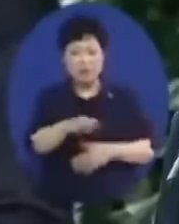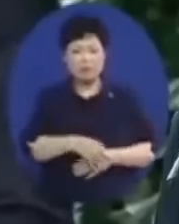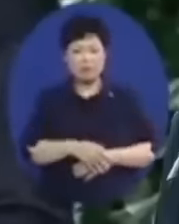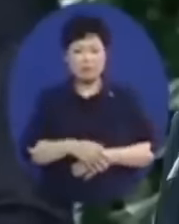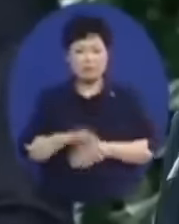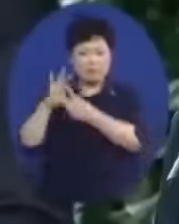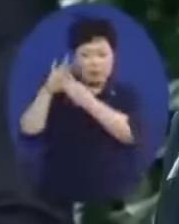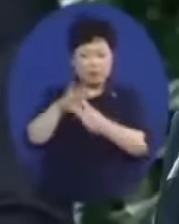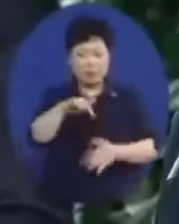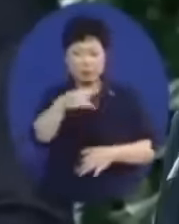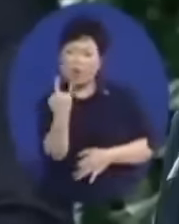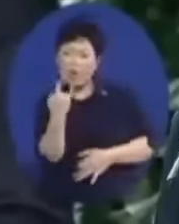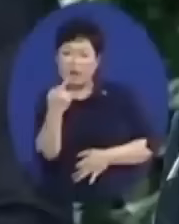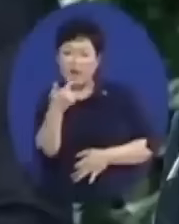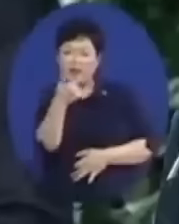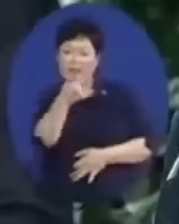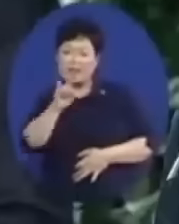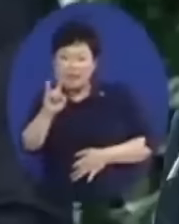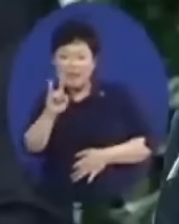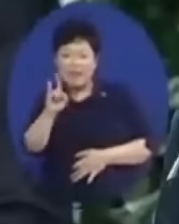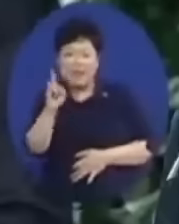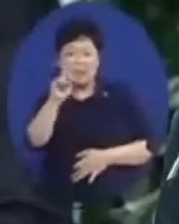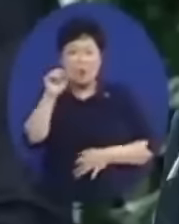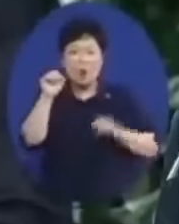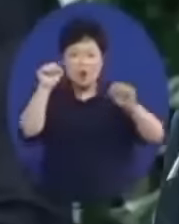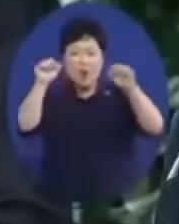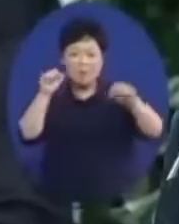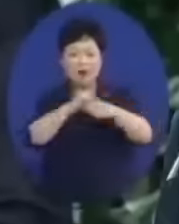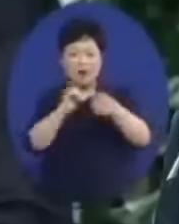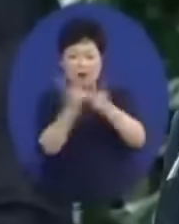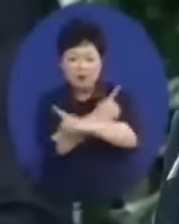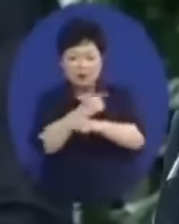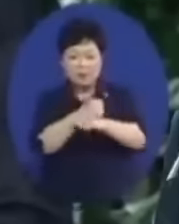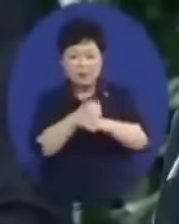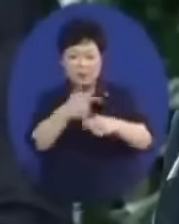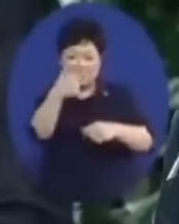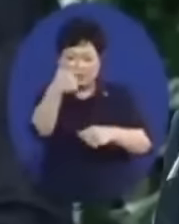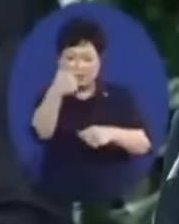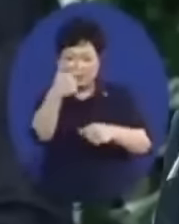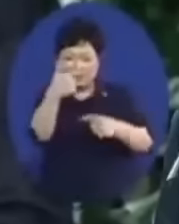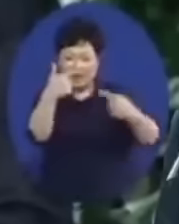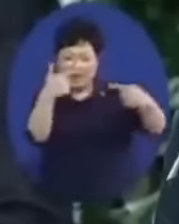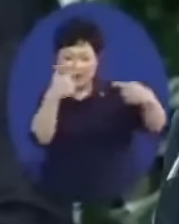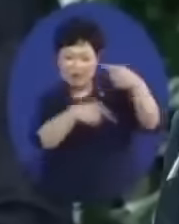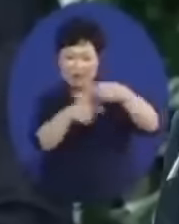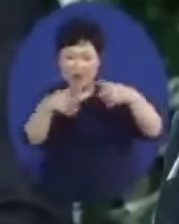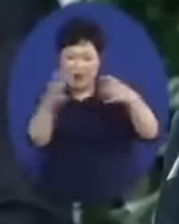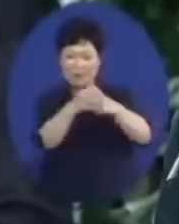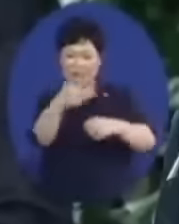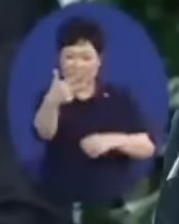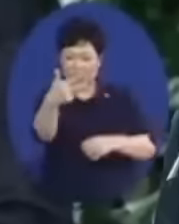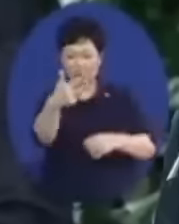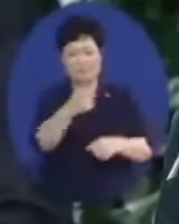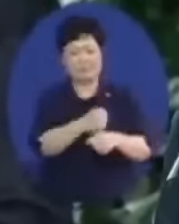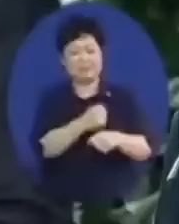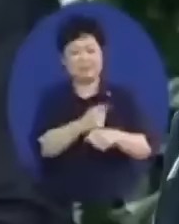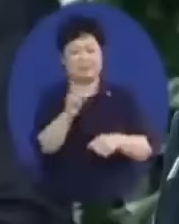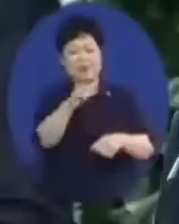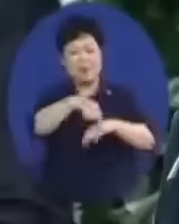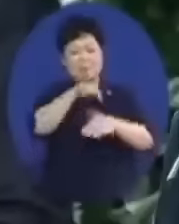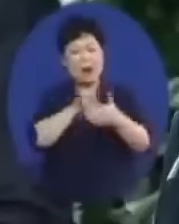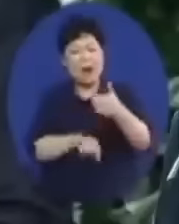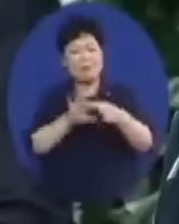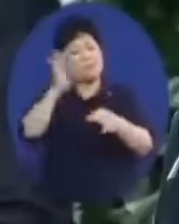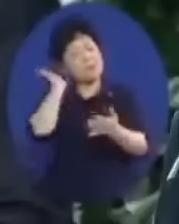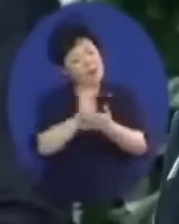뇌내 혁명이라는 책을 쓰면서 정말로 인간에게 필요한 것은 이 여섯 가지에 한 가지 더 있어야 한다고 말했습니다. 그것은